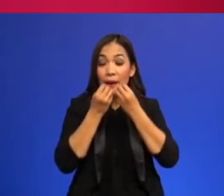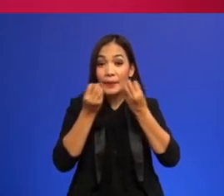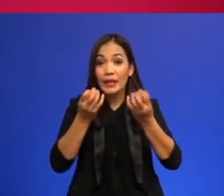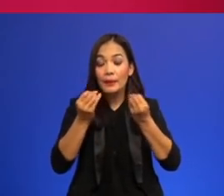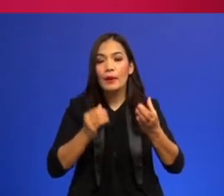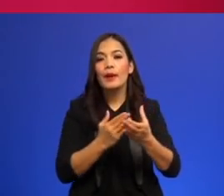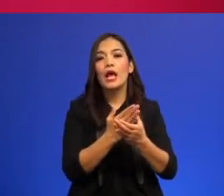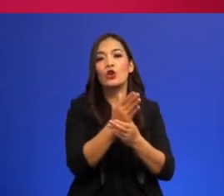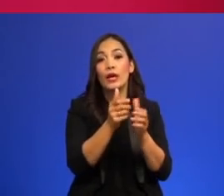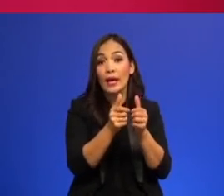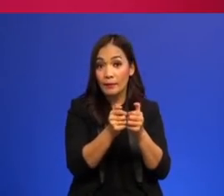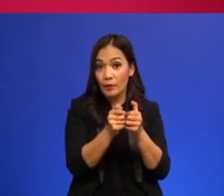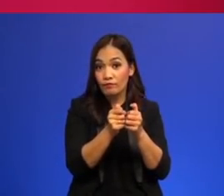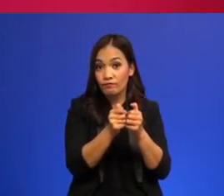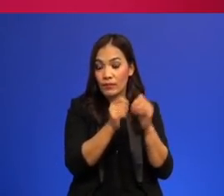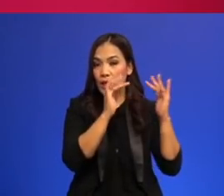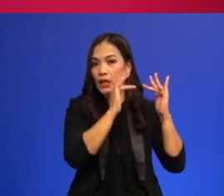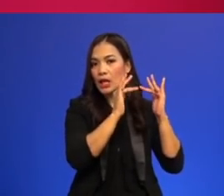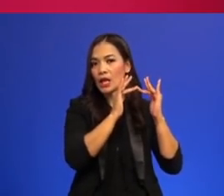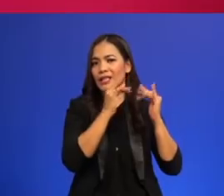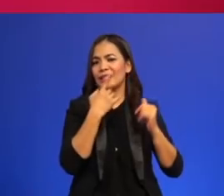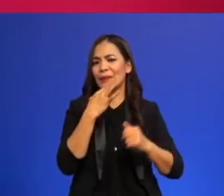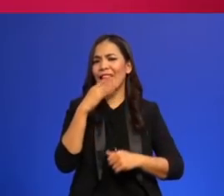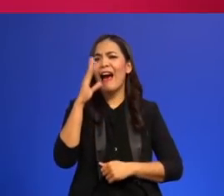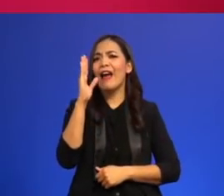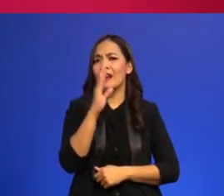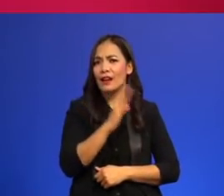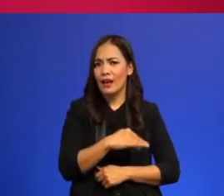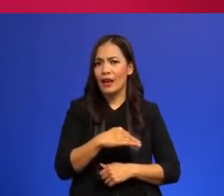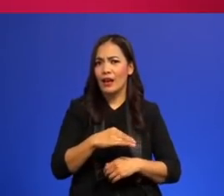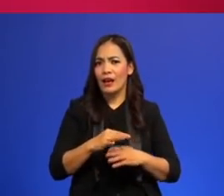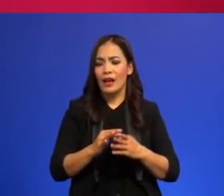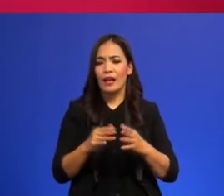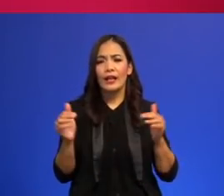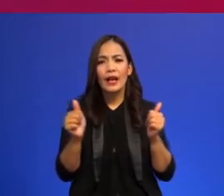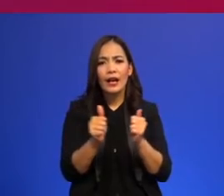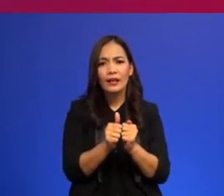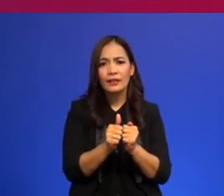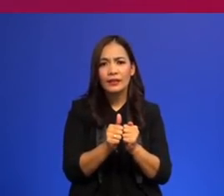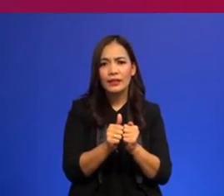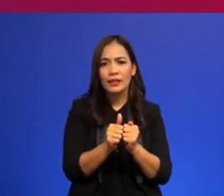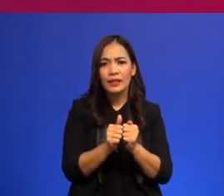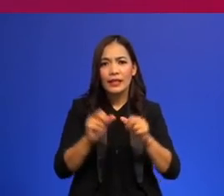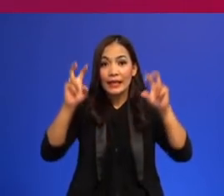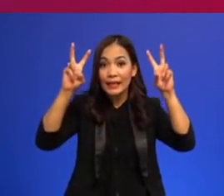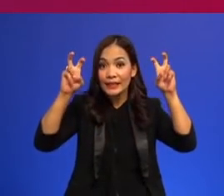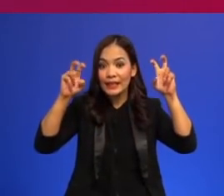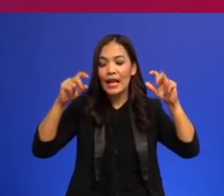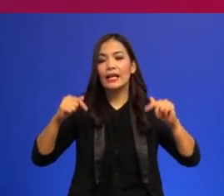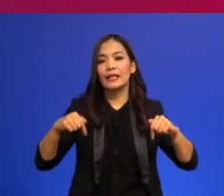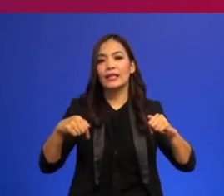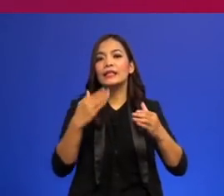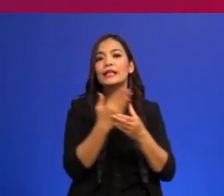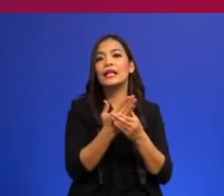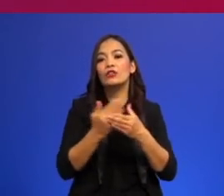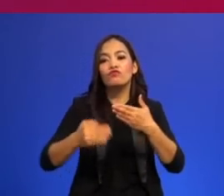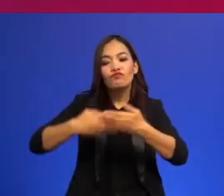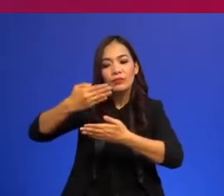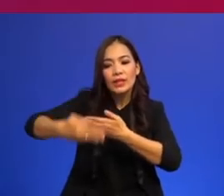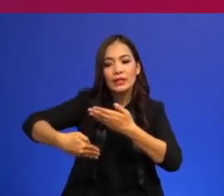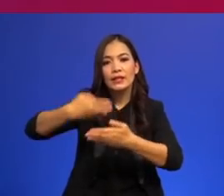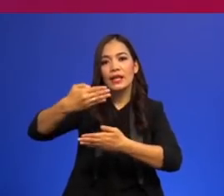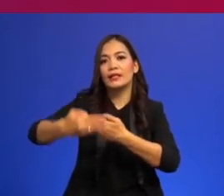berita-berita melalui gadget, asing terhadap istilah ini. Istilah